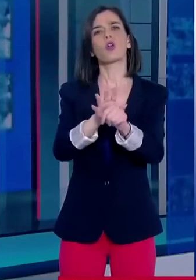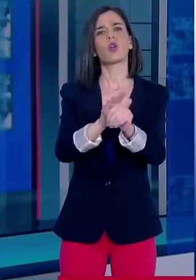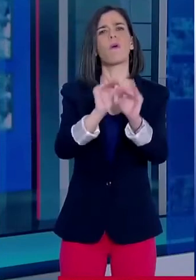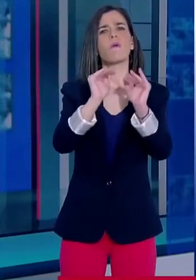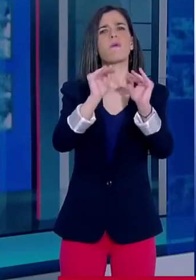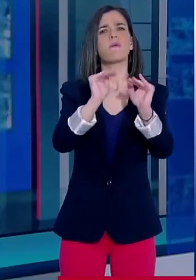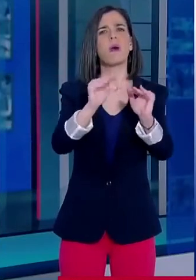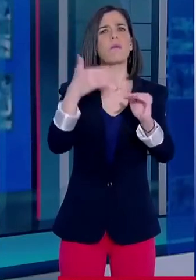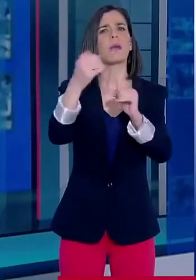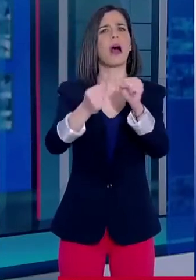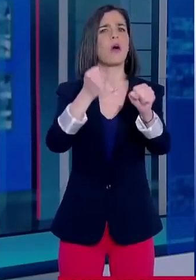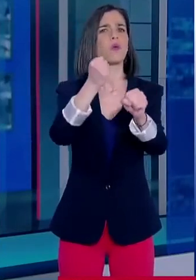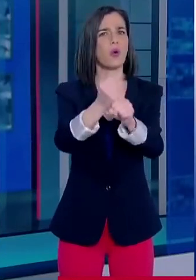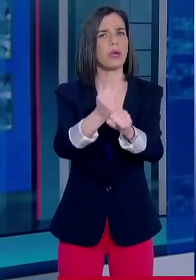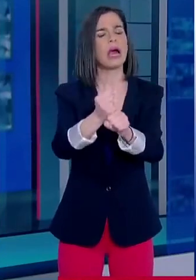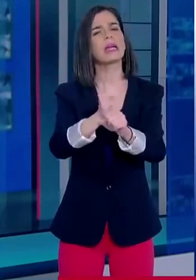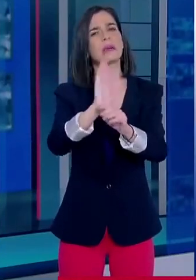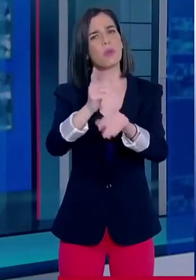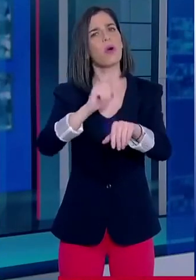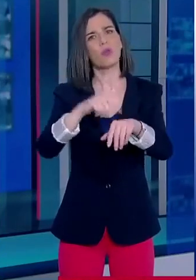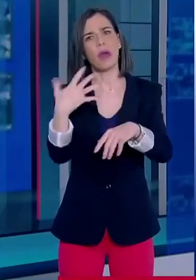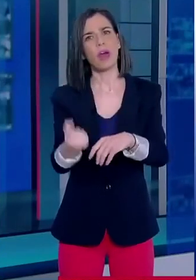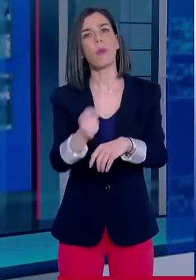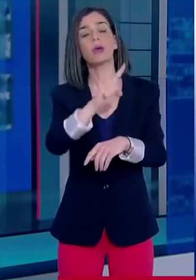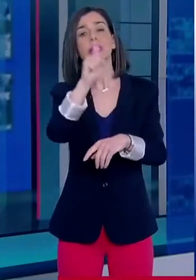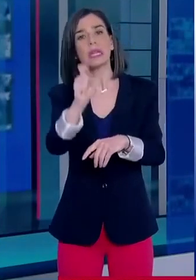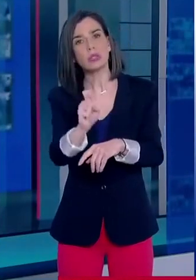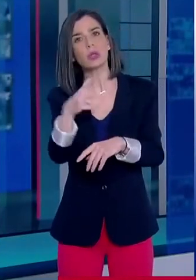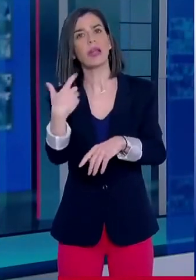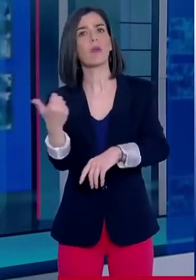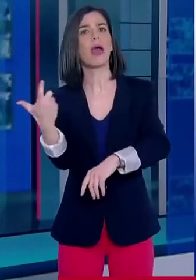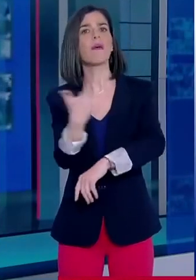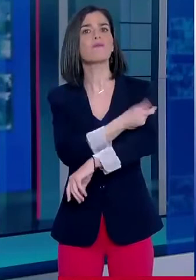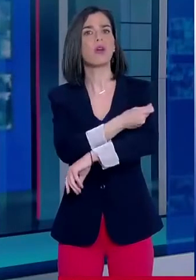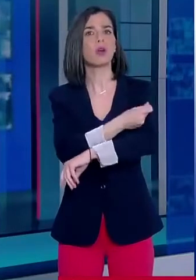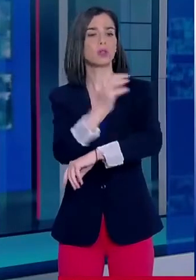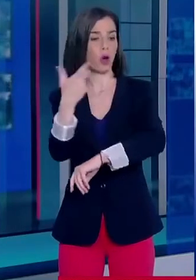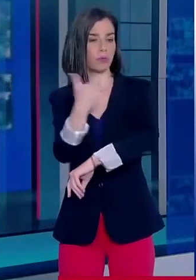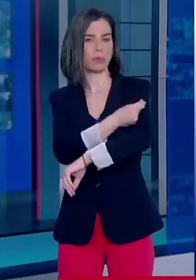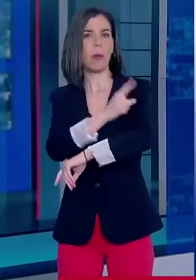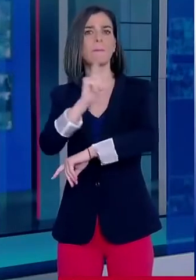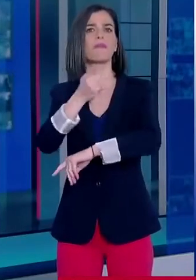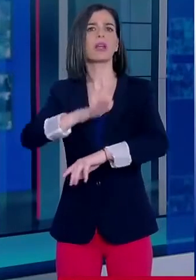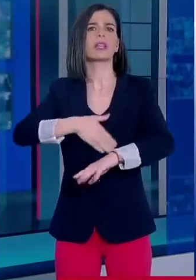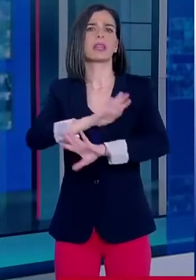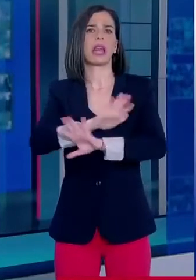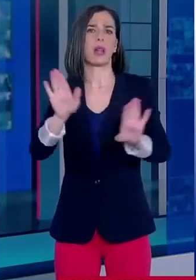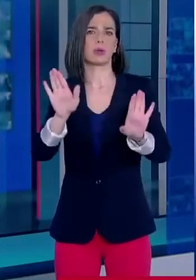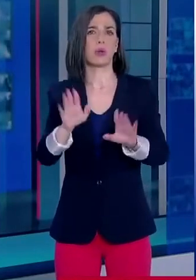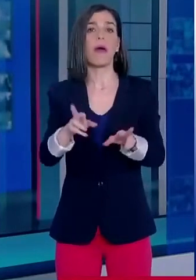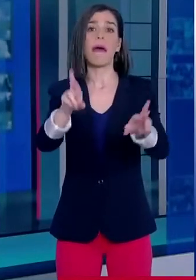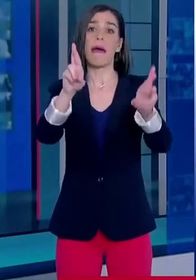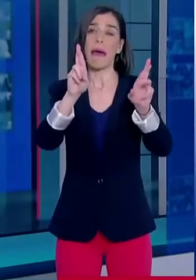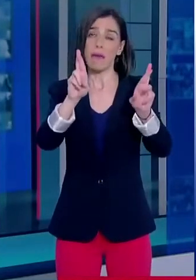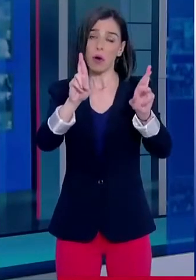τα επόμενα έτη και ένα αποτελεσματικό εμβόλιο πιθανόν θα συνοδεύεται από μακρόχρονη και αποτελεσματική προστασία. Ευχόμαστε να